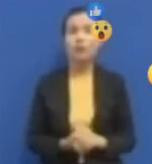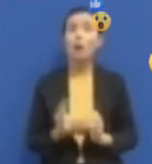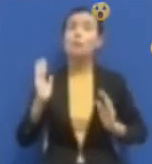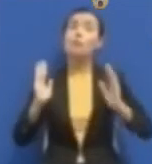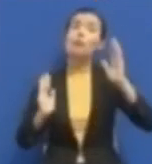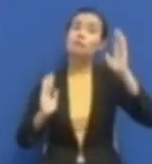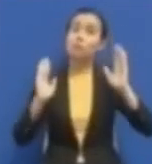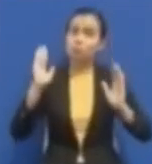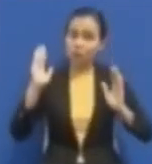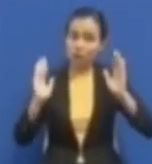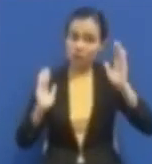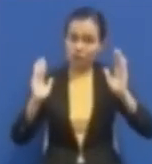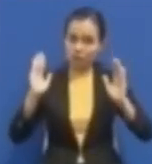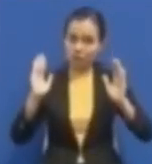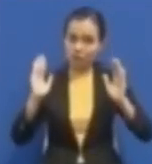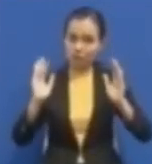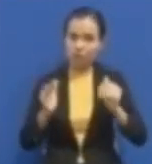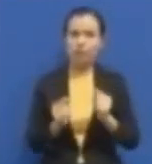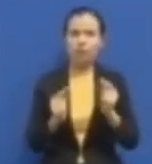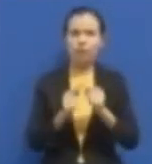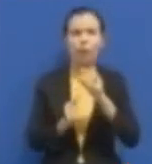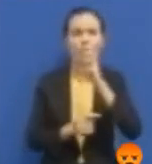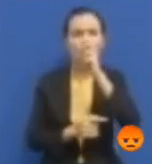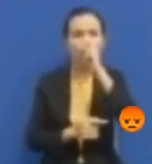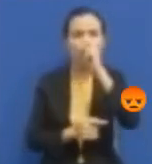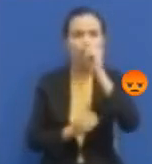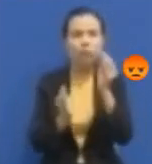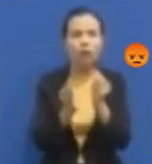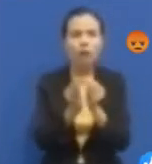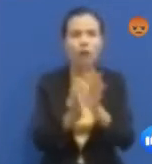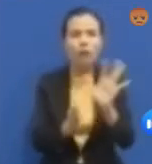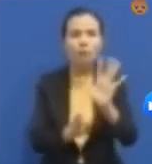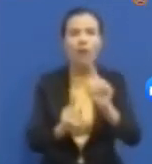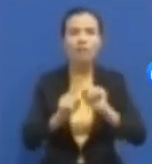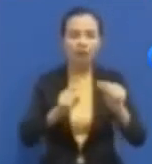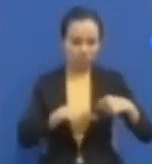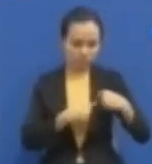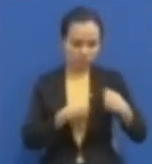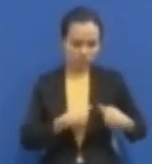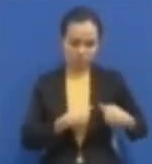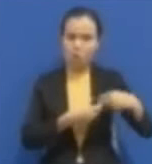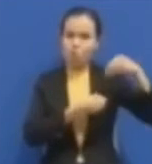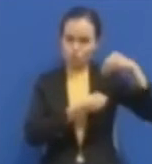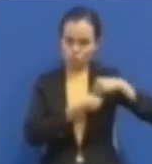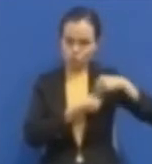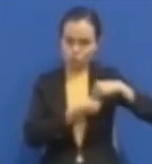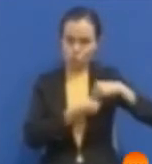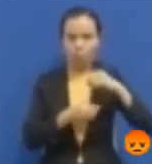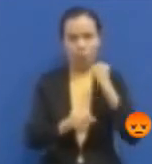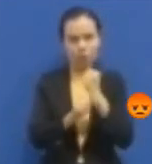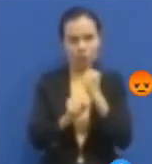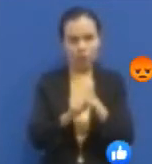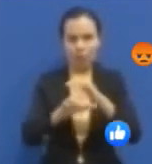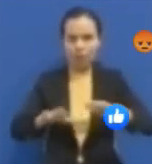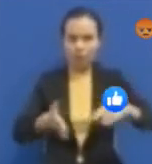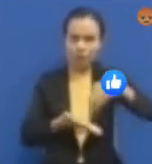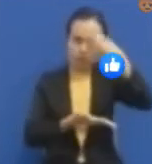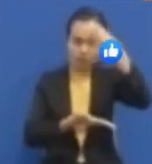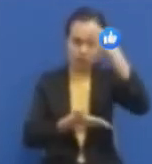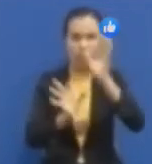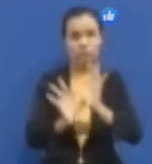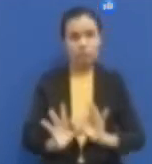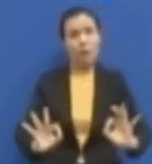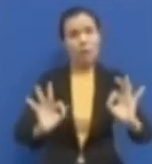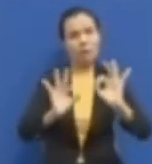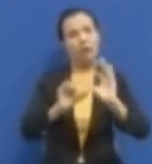ไตยนั้นมันไม่ได้อยู่ที่ตอบข้อสอบได้แต่มันอยู่ที่จิตสำนึกและการกระทำของนักเรียนเป็นสำคัญโครงการ